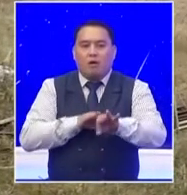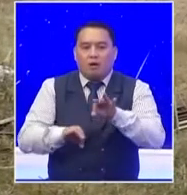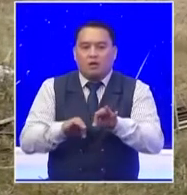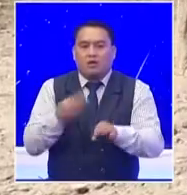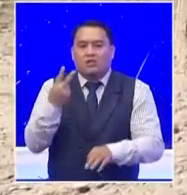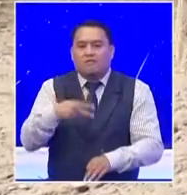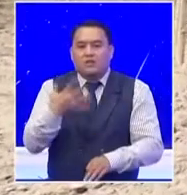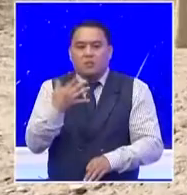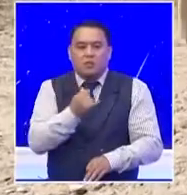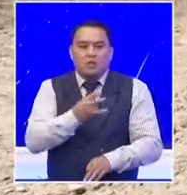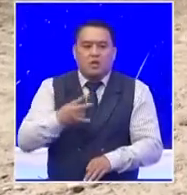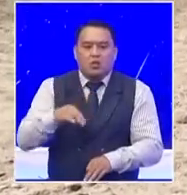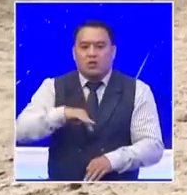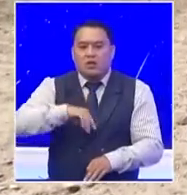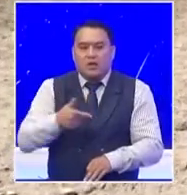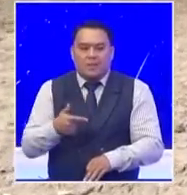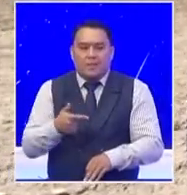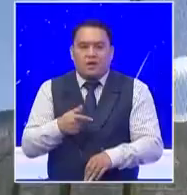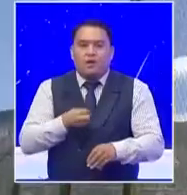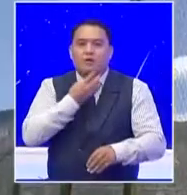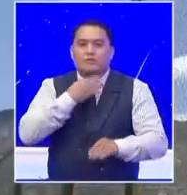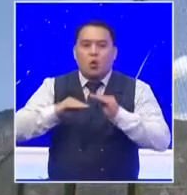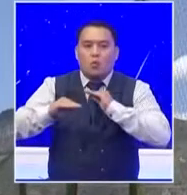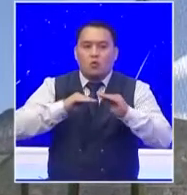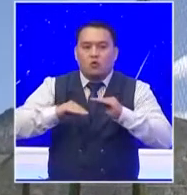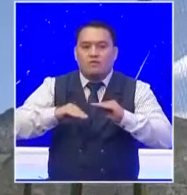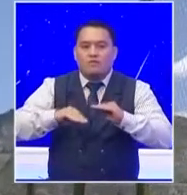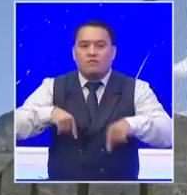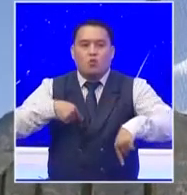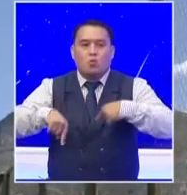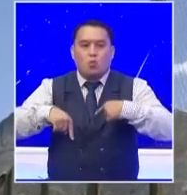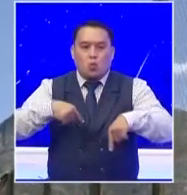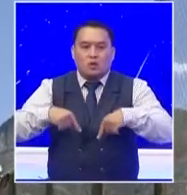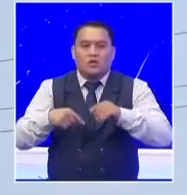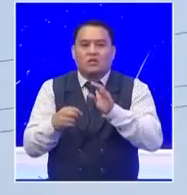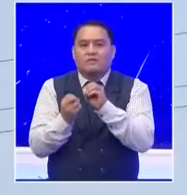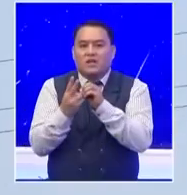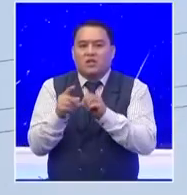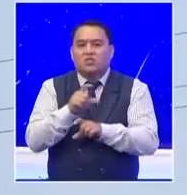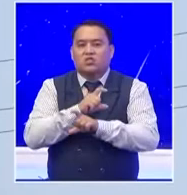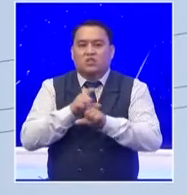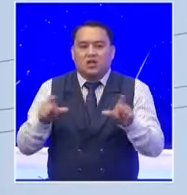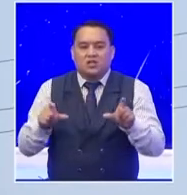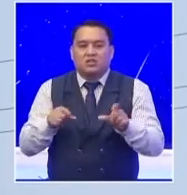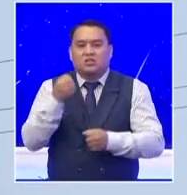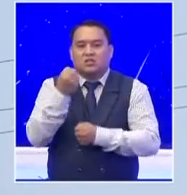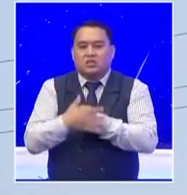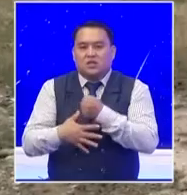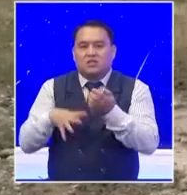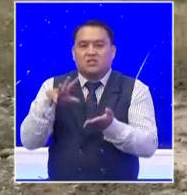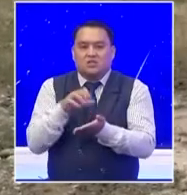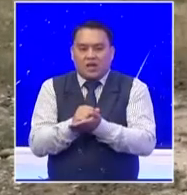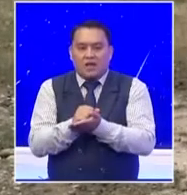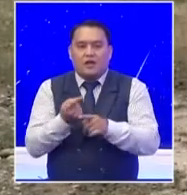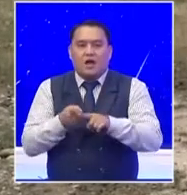более 25,5 миллионов тенге. В обустройстве футбольного поля задействованы 12 человек, шестеро из которых трудоустроены через центр занятости.